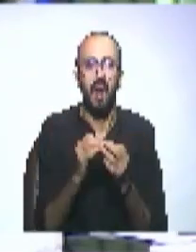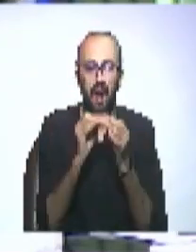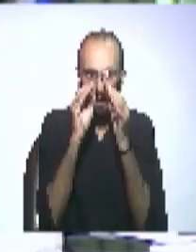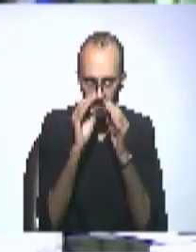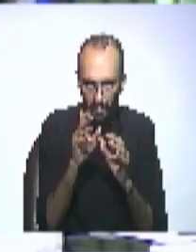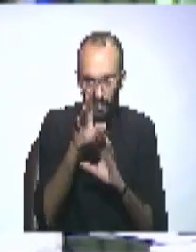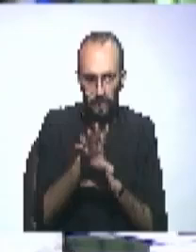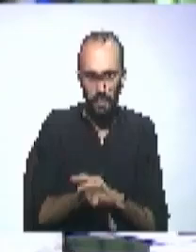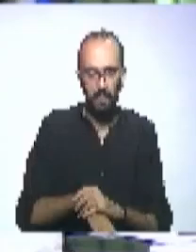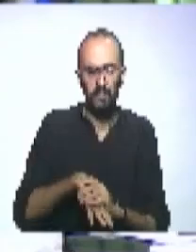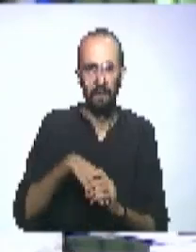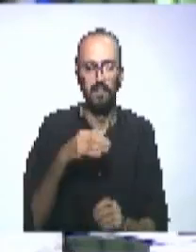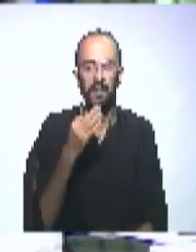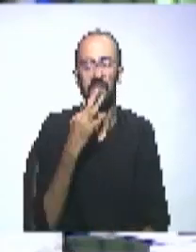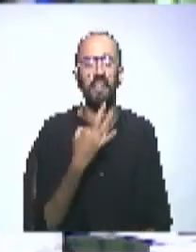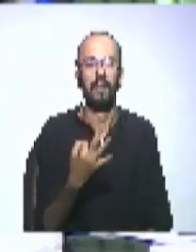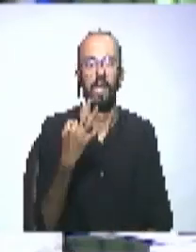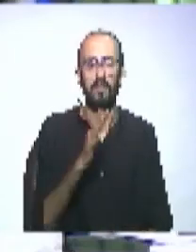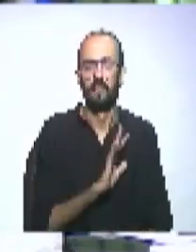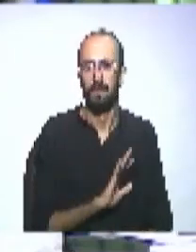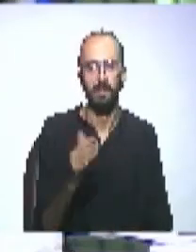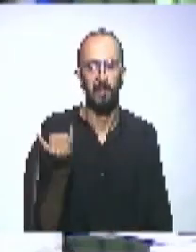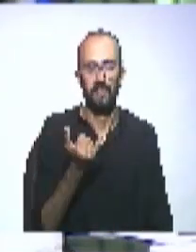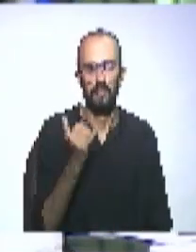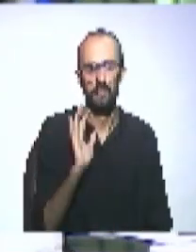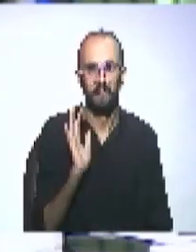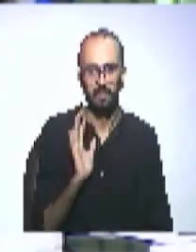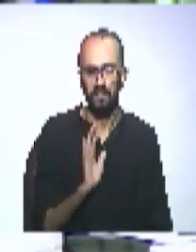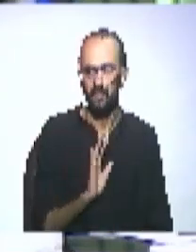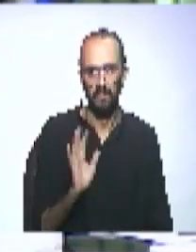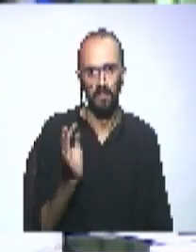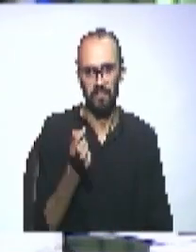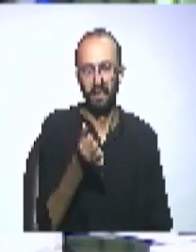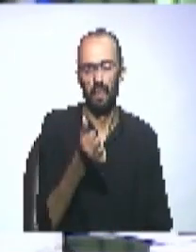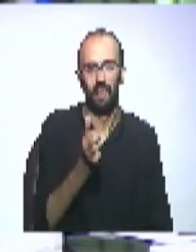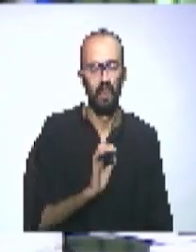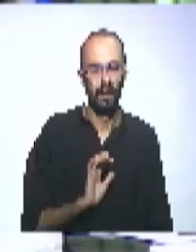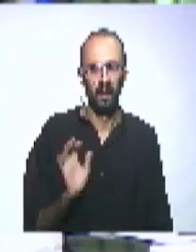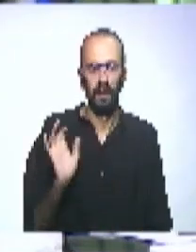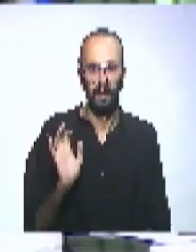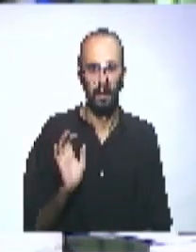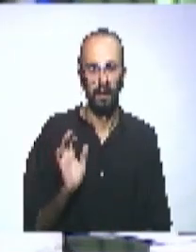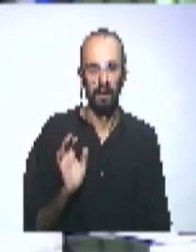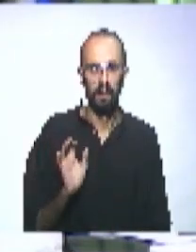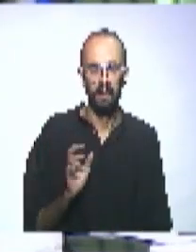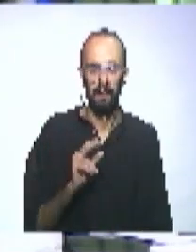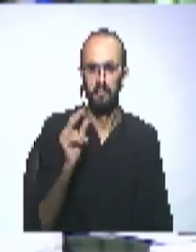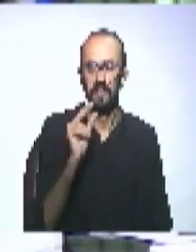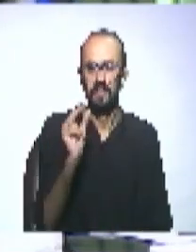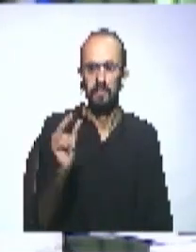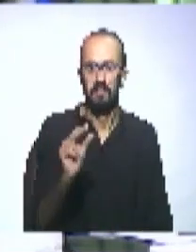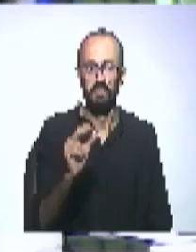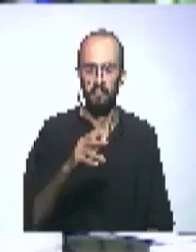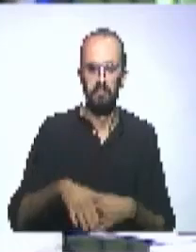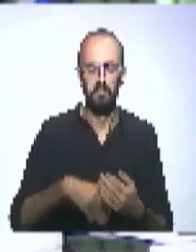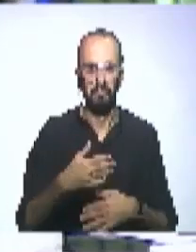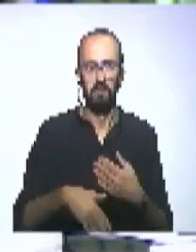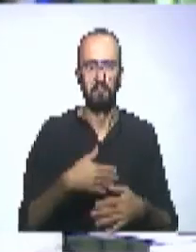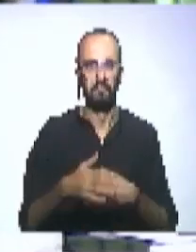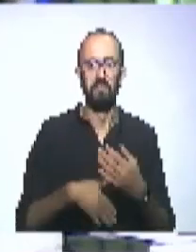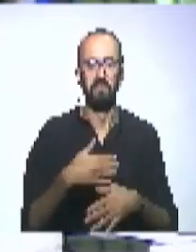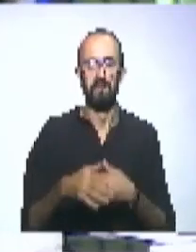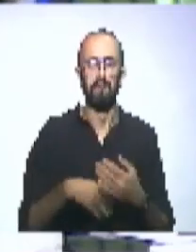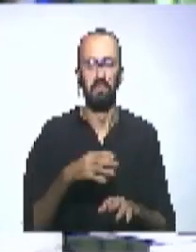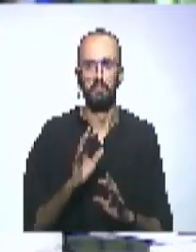حضرتك تقدري تعمليها في 3 دقائق. احنا عملنا الفطيره في 3 دقائق. حلو كده. اتصرفنا، البيت صغير كان بيضتين المقادير خليناهم